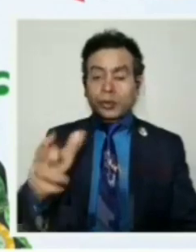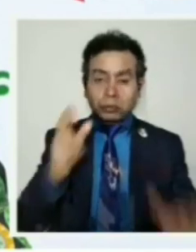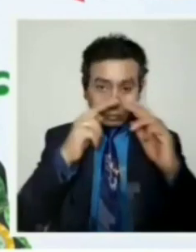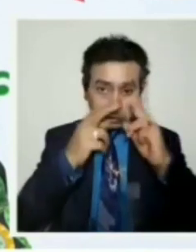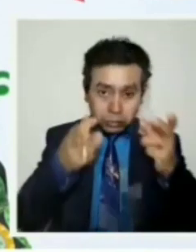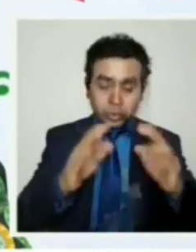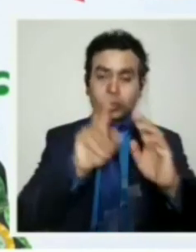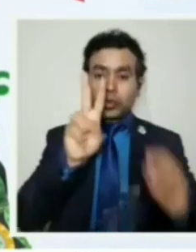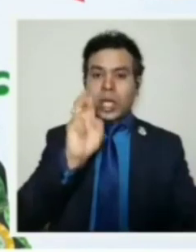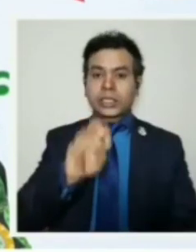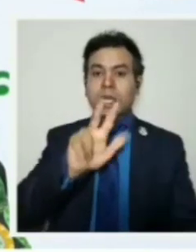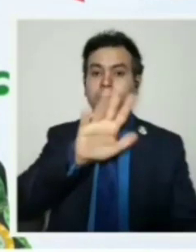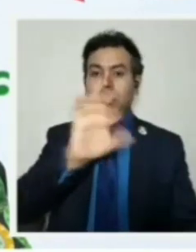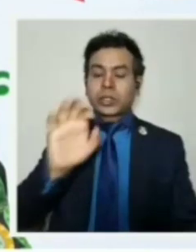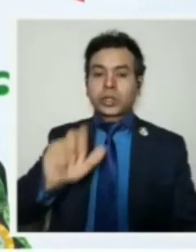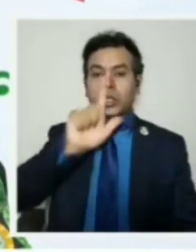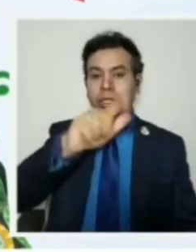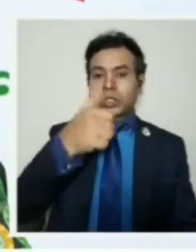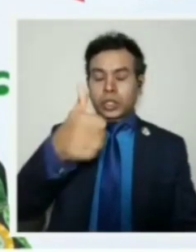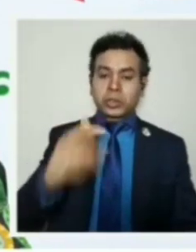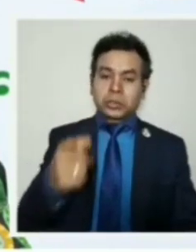3,01,197 জন, এ পর্যন্ত ছাড় পেয়েছেন